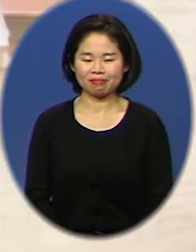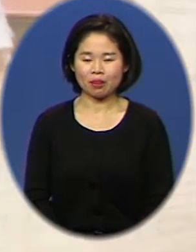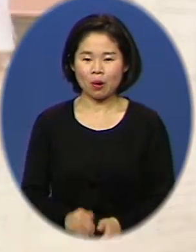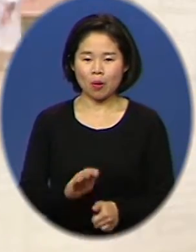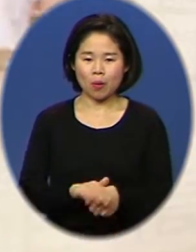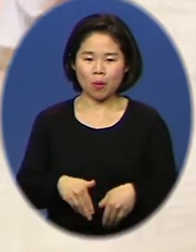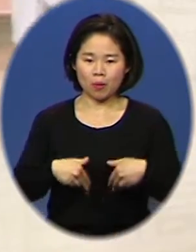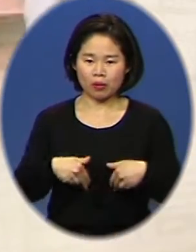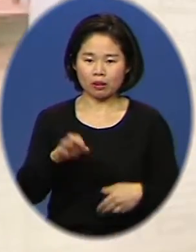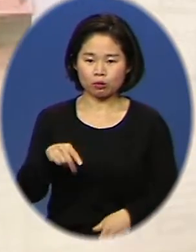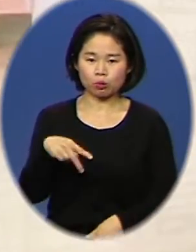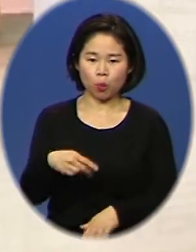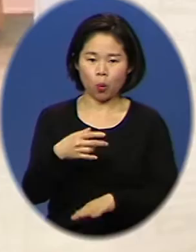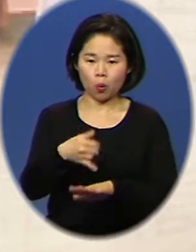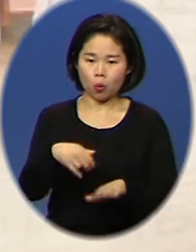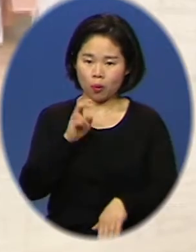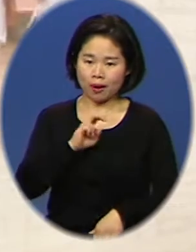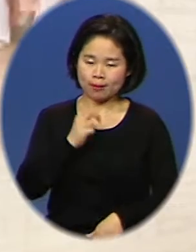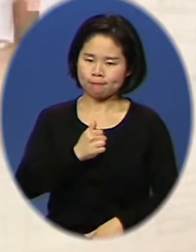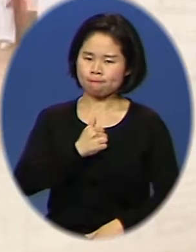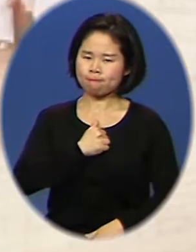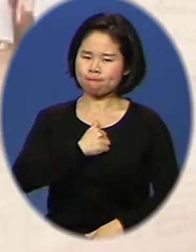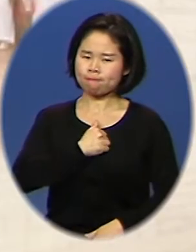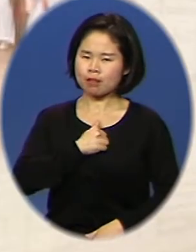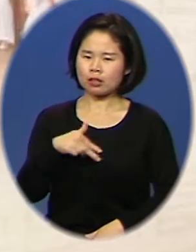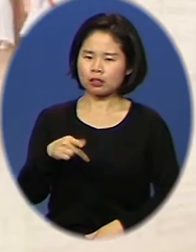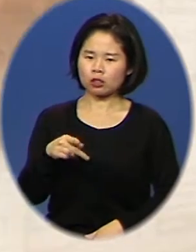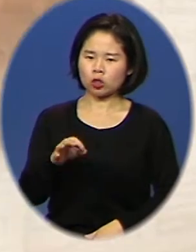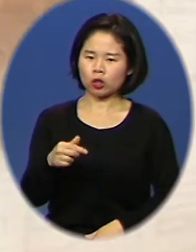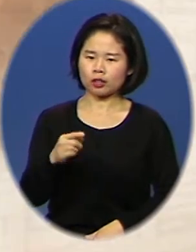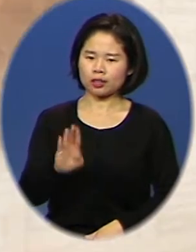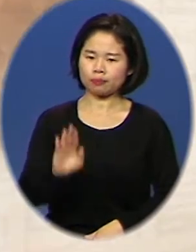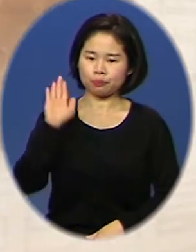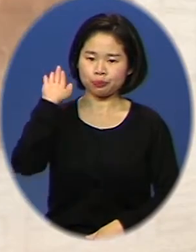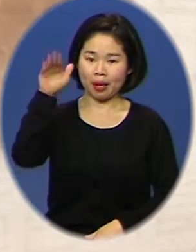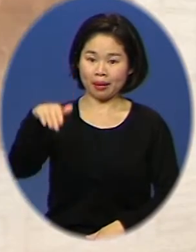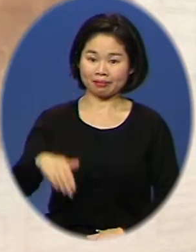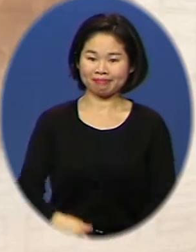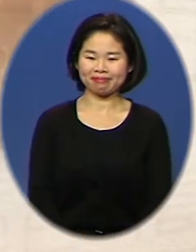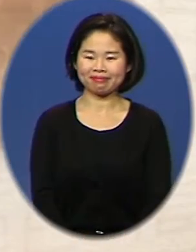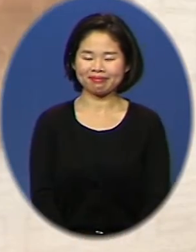호남 우도 농악의 자존심이 살아 숨쉬는 정읍으로 떠납니다.